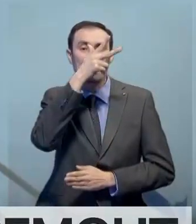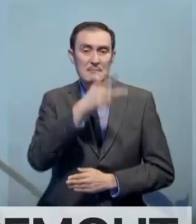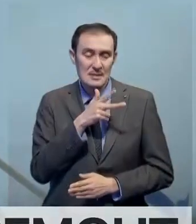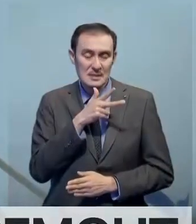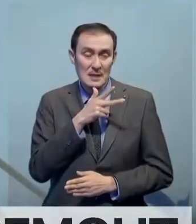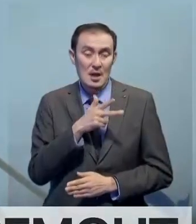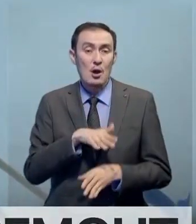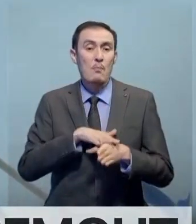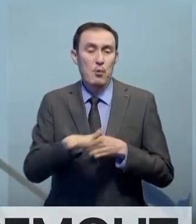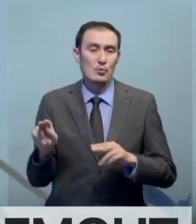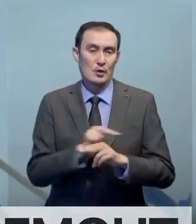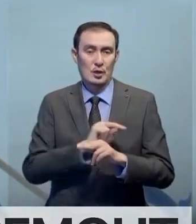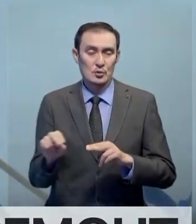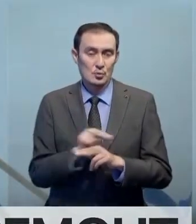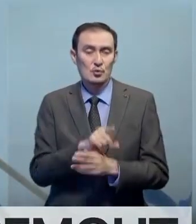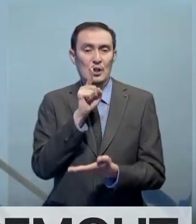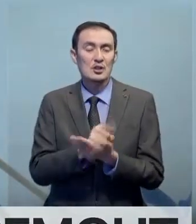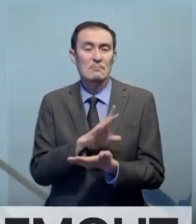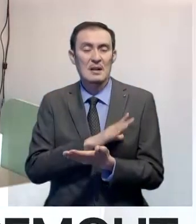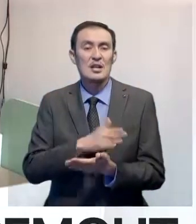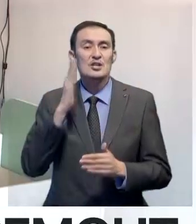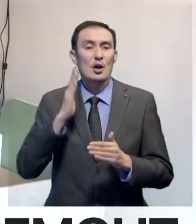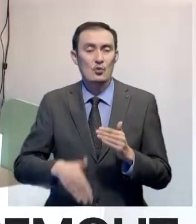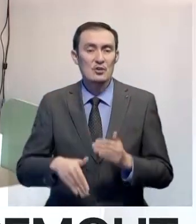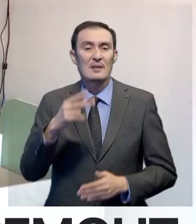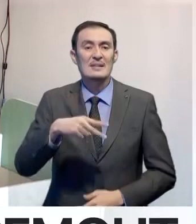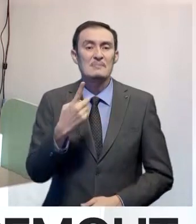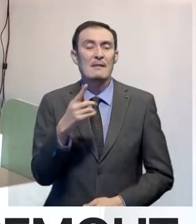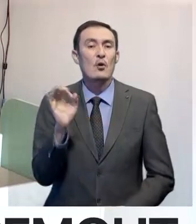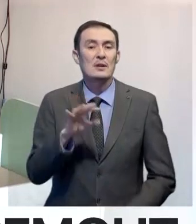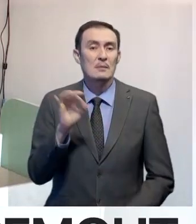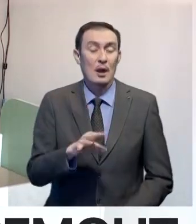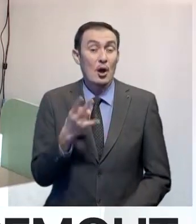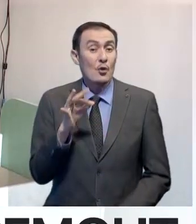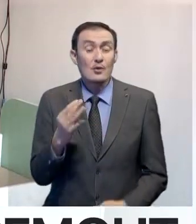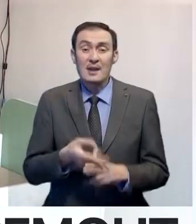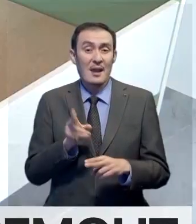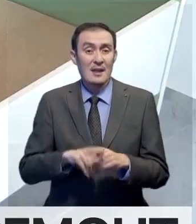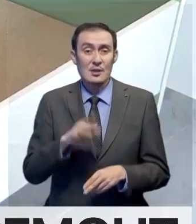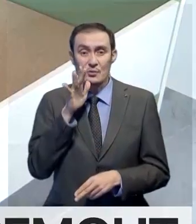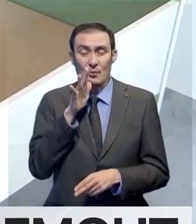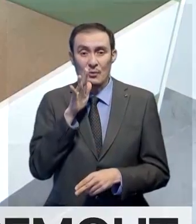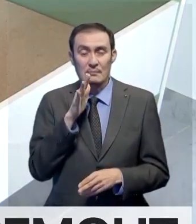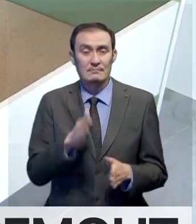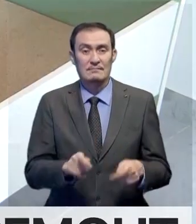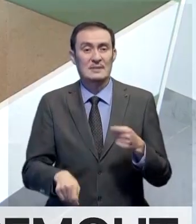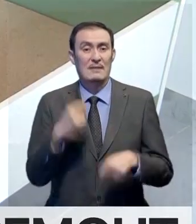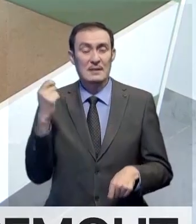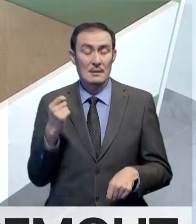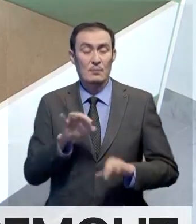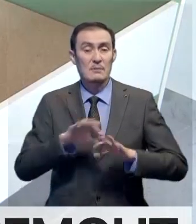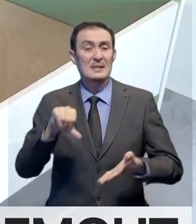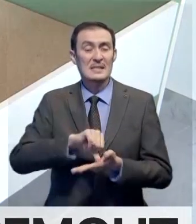3 месяца. Полную же реконструкцию должны были завершить 21 октября, однако и эти сроки сорвали. По